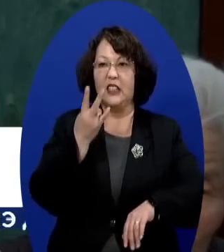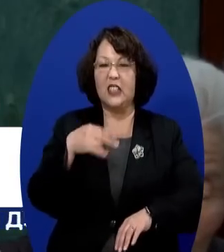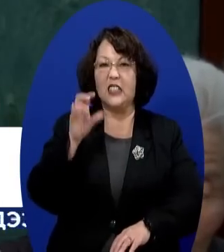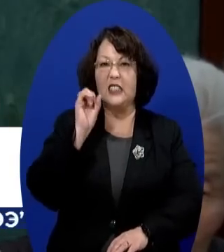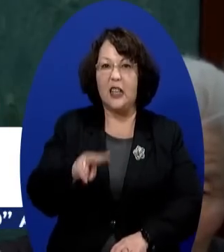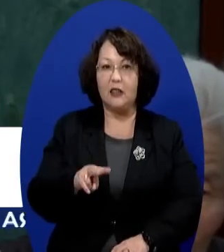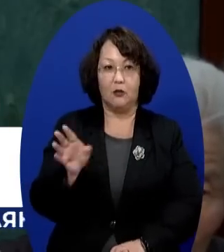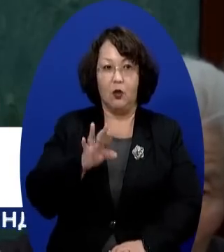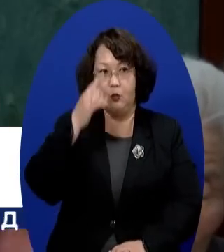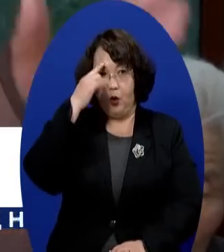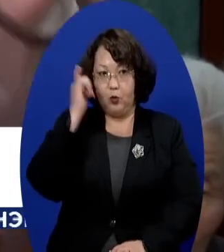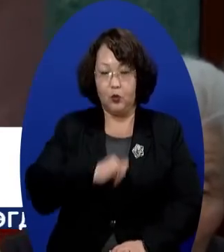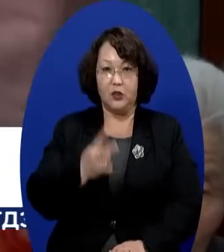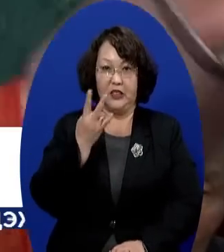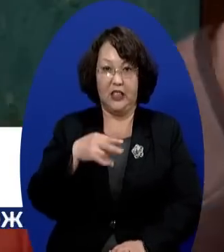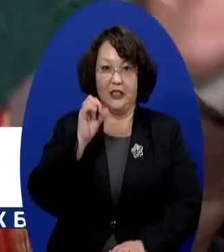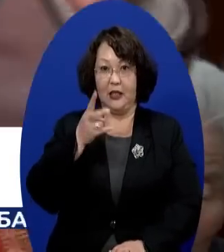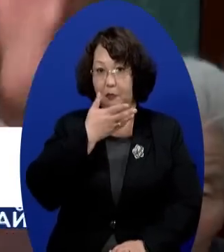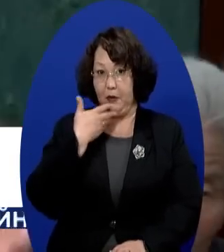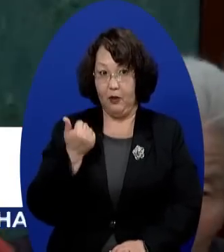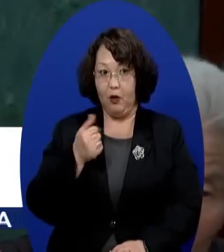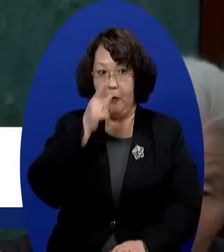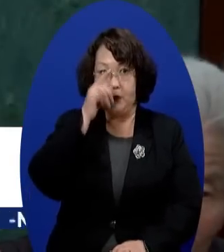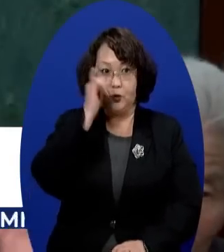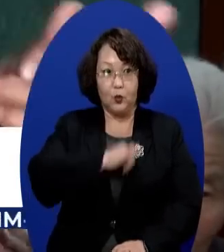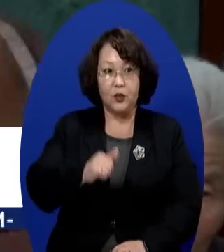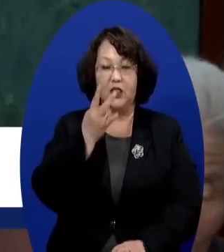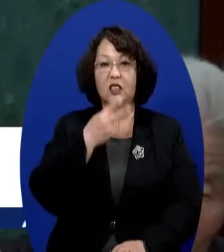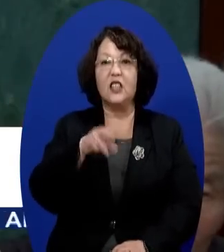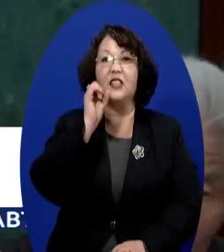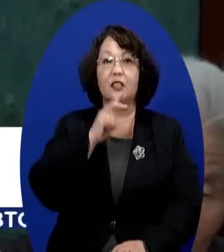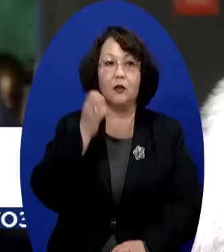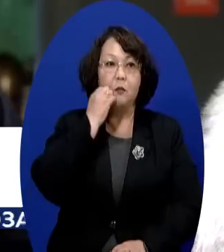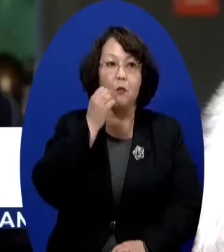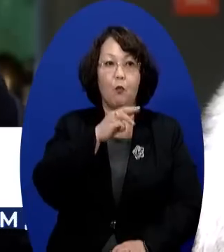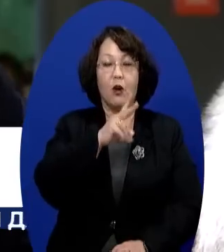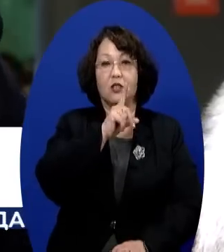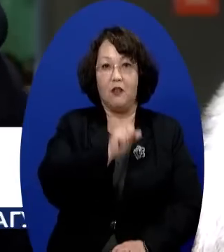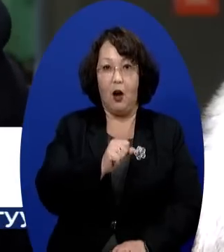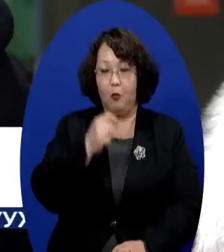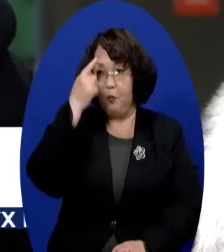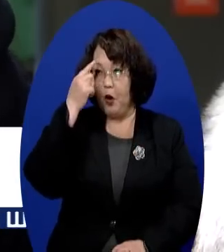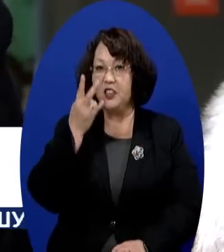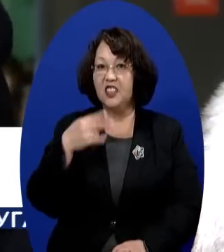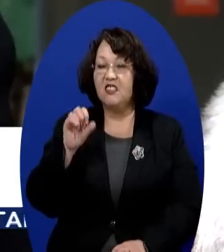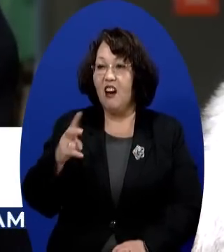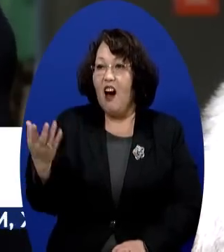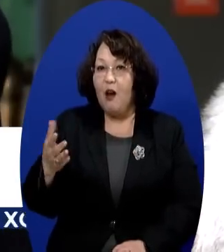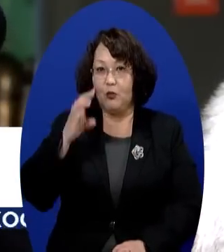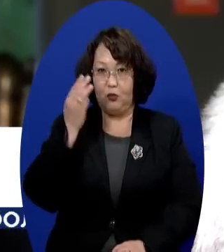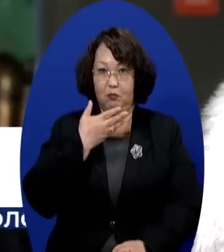болно. Оросын нийслэл Москвагаа Монголын нийслэл юу гэхээр хэдэн төв заах вэ? Хүний эрхийн тухайн судалт